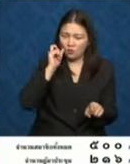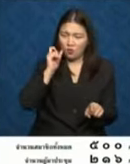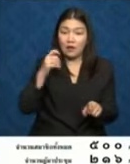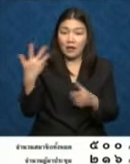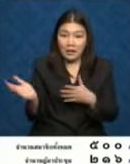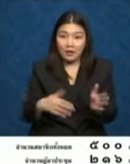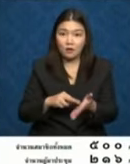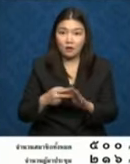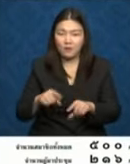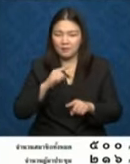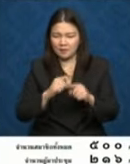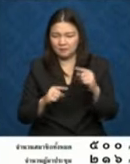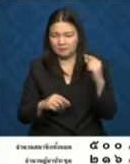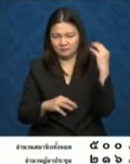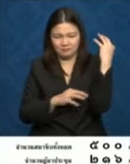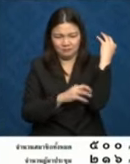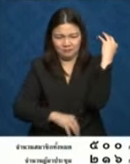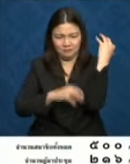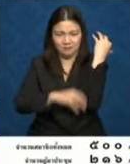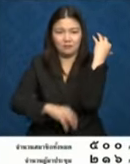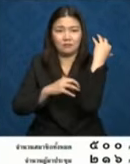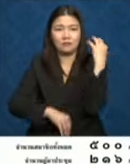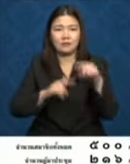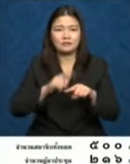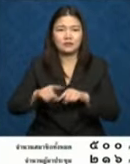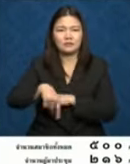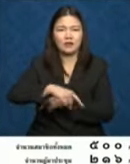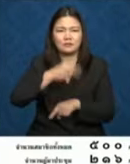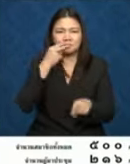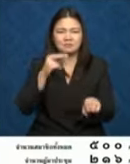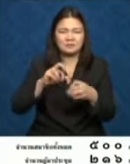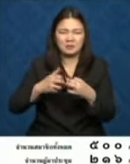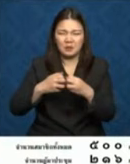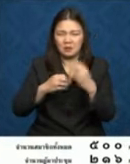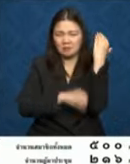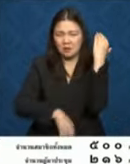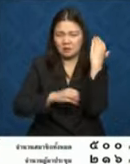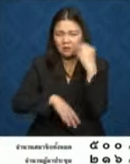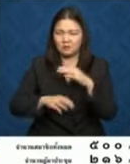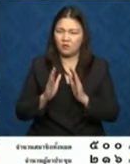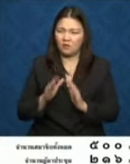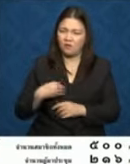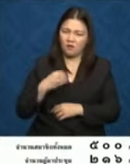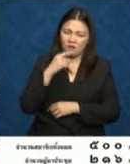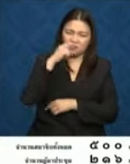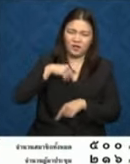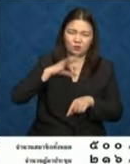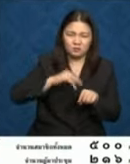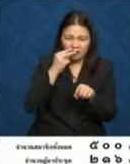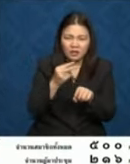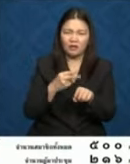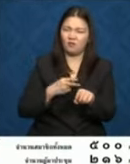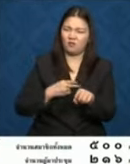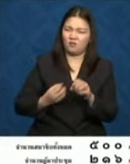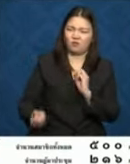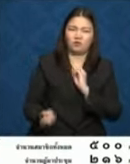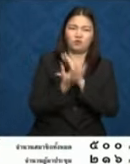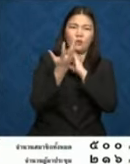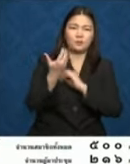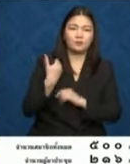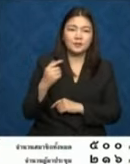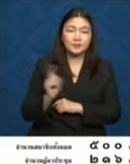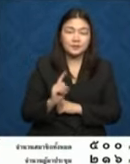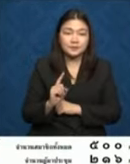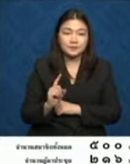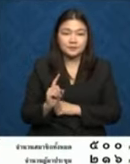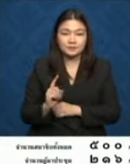ะตามตลิ่งด้วยเหมือนกันอันนี้ก็คือเป็นปัญหาที่ทางพี่น้องแม่สายได้รับผลกระทบและล่าสุดค่ะเกิดปัญหา